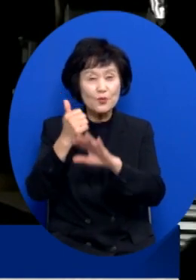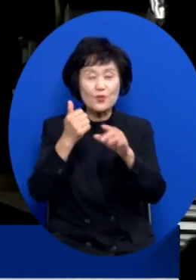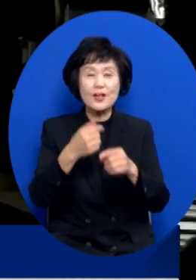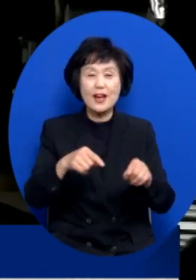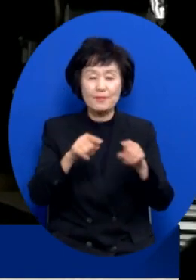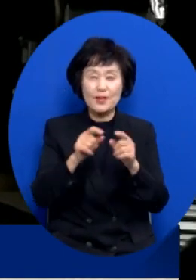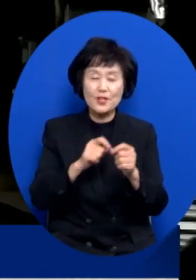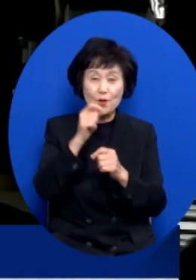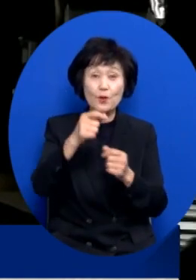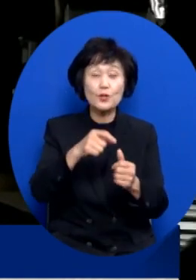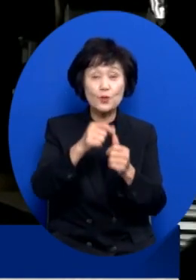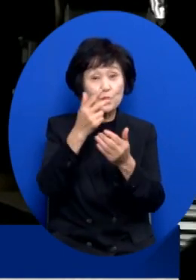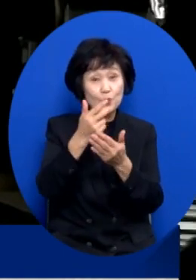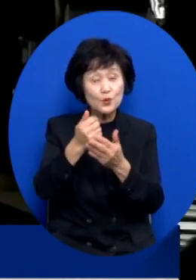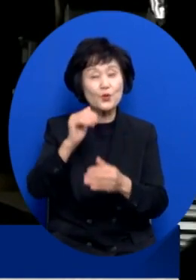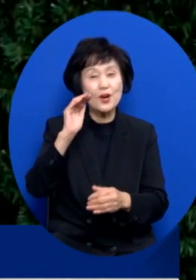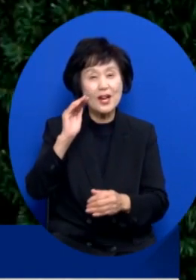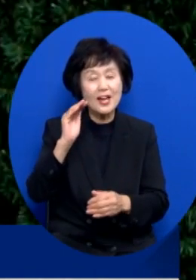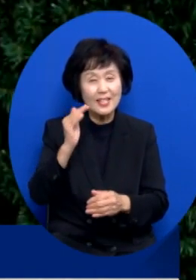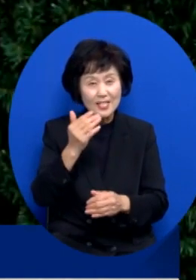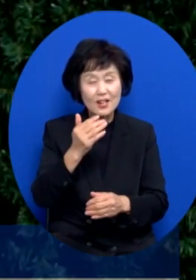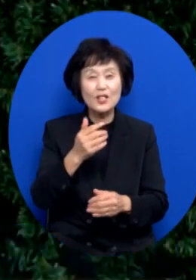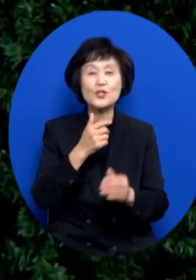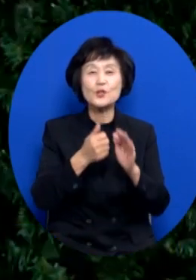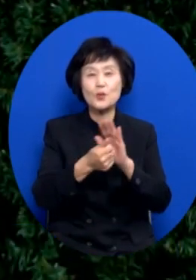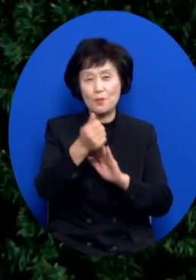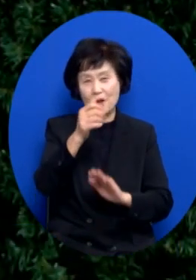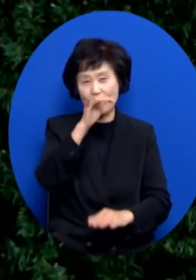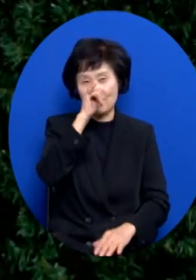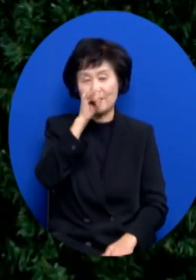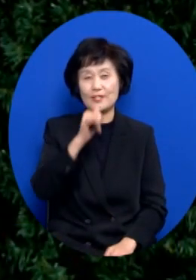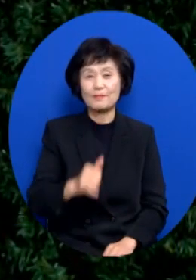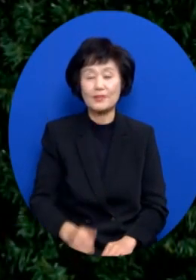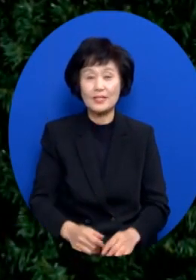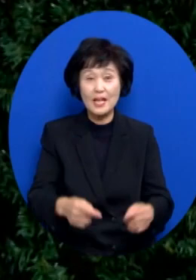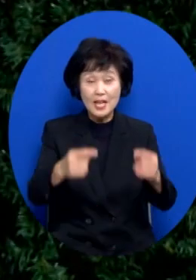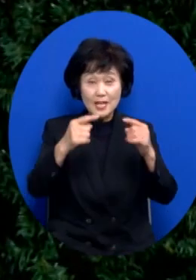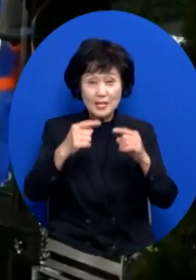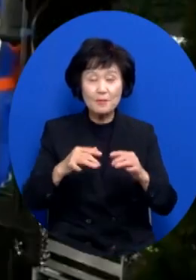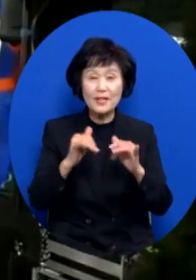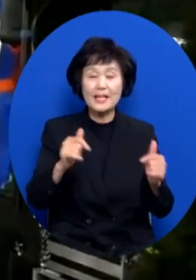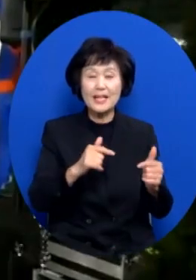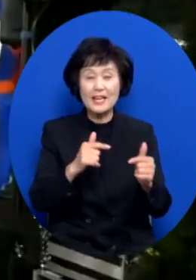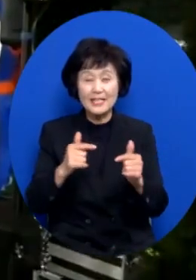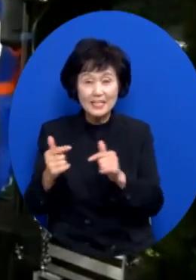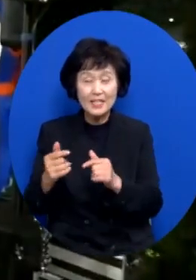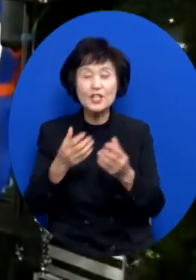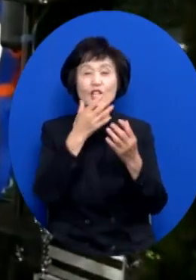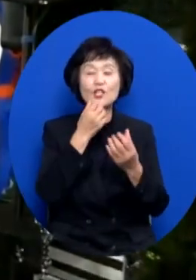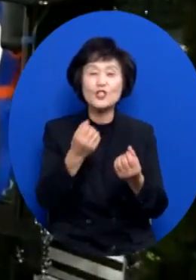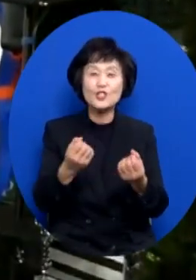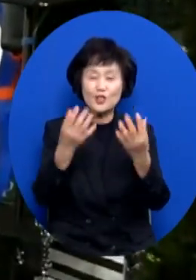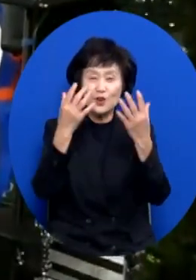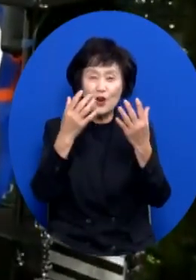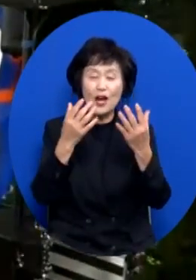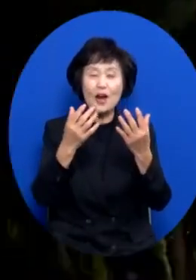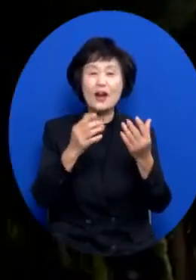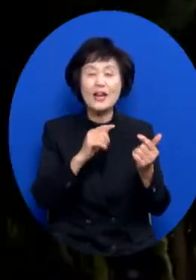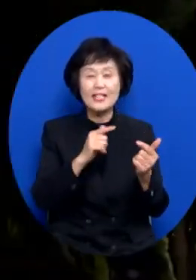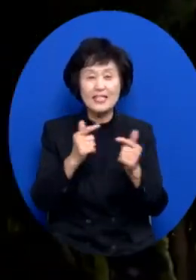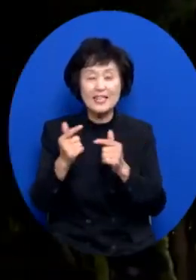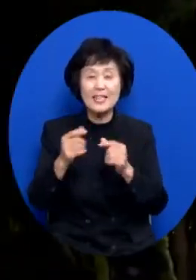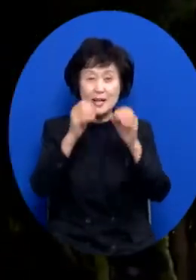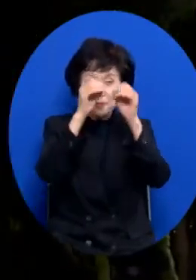것을 소망하게 되는 줄로 믿습니다. 이어 내빈들의 축사와 특별 공연 성탄트리 점등식이 진행됐습니다.